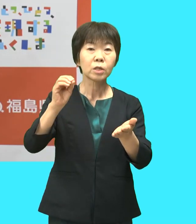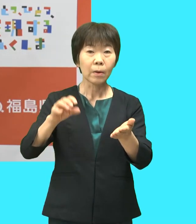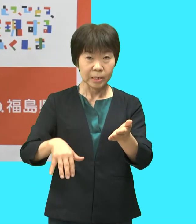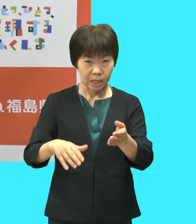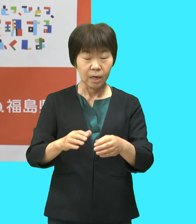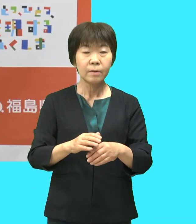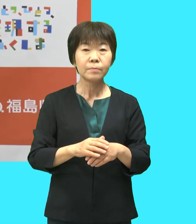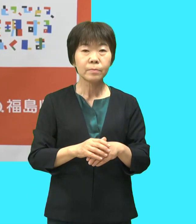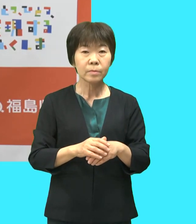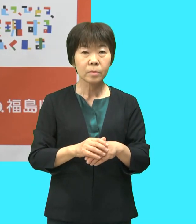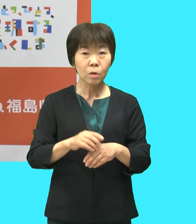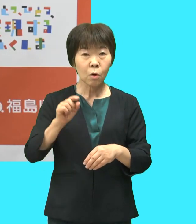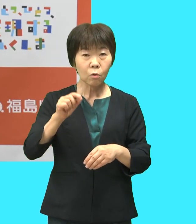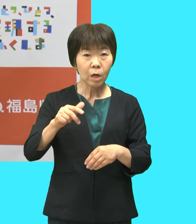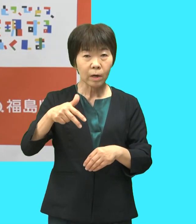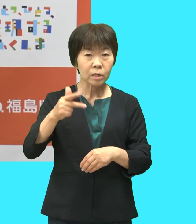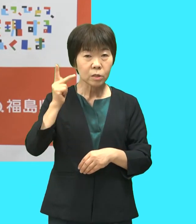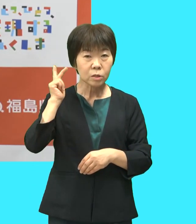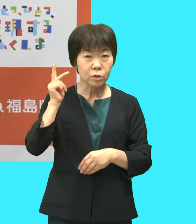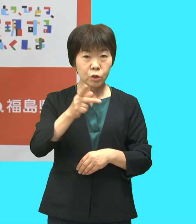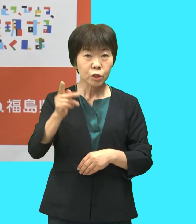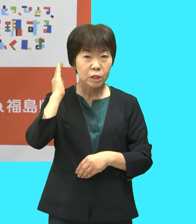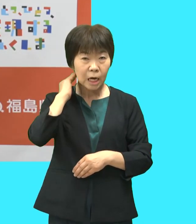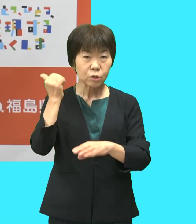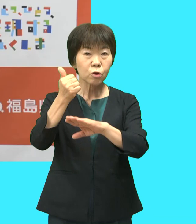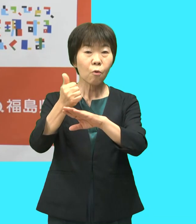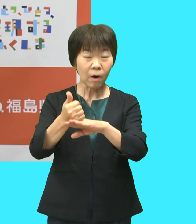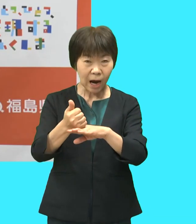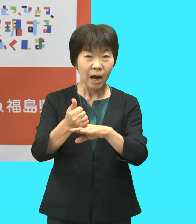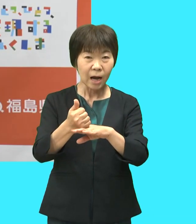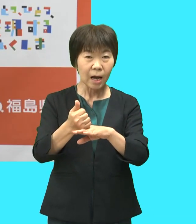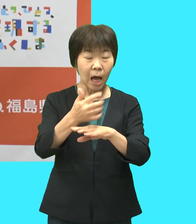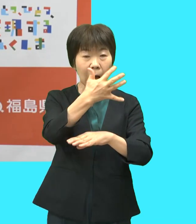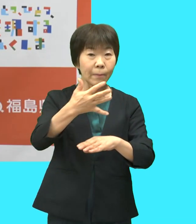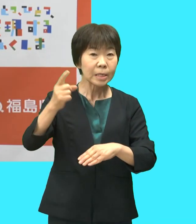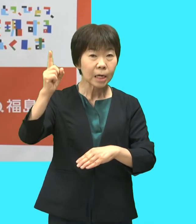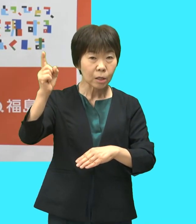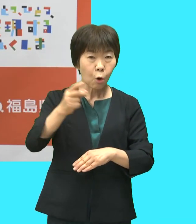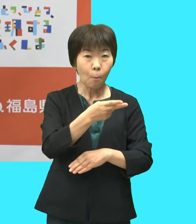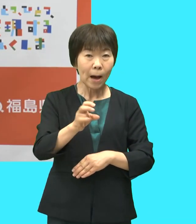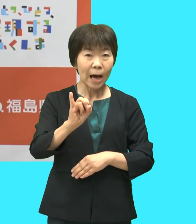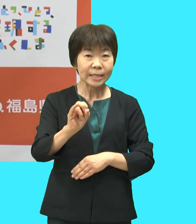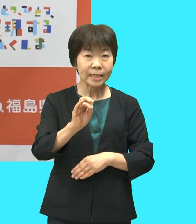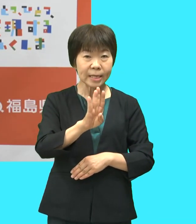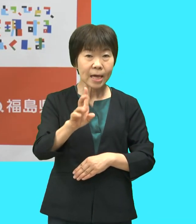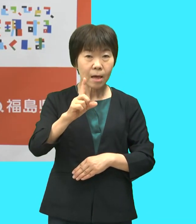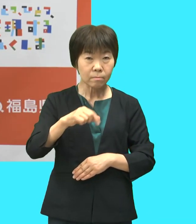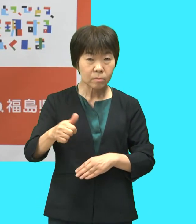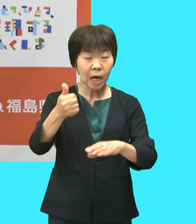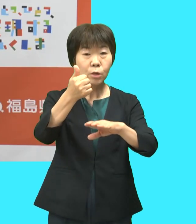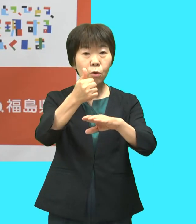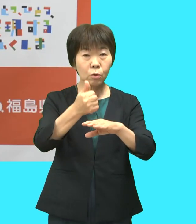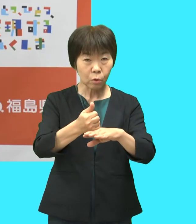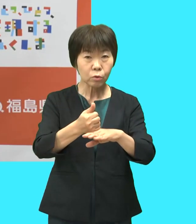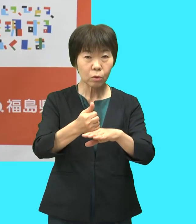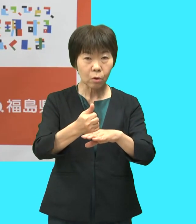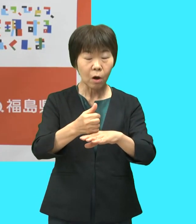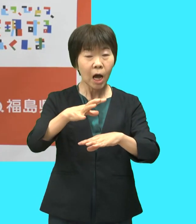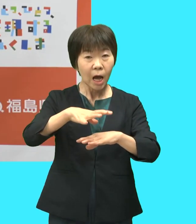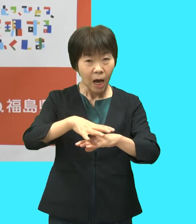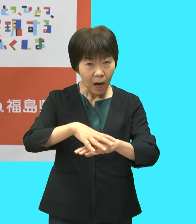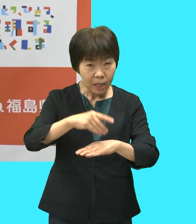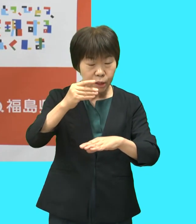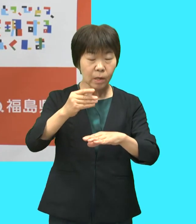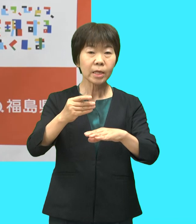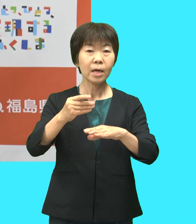。これは菅総理自身がアメリカのバイデン大統領と初めて世界で首脳として